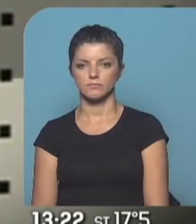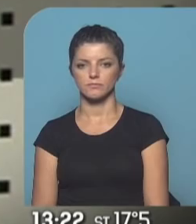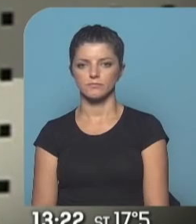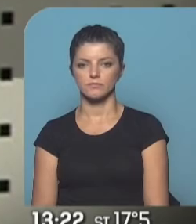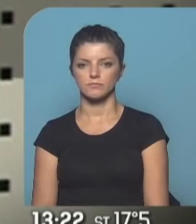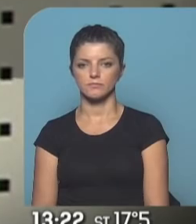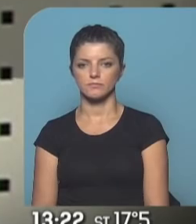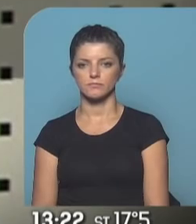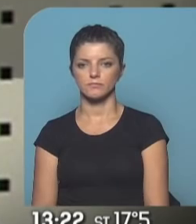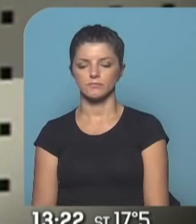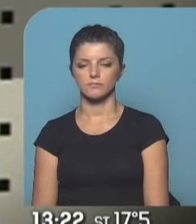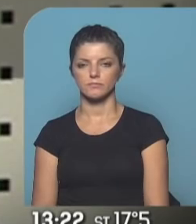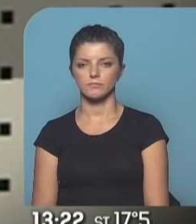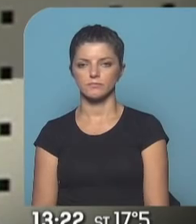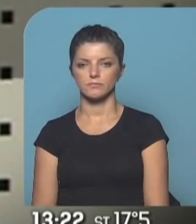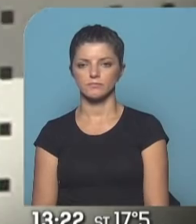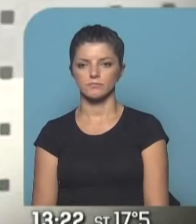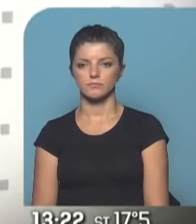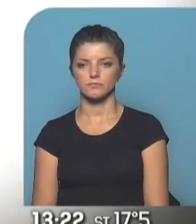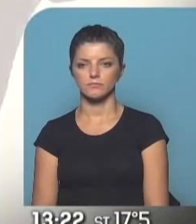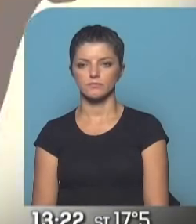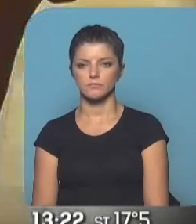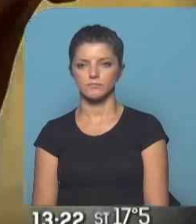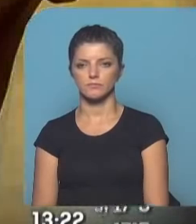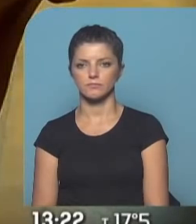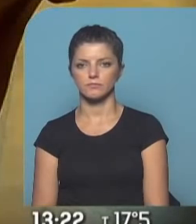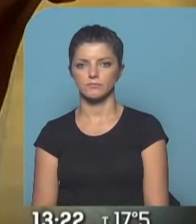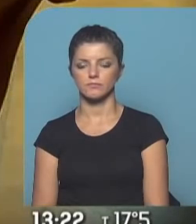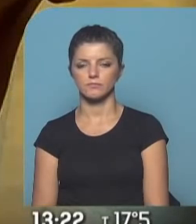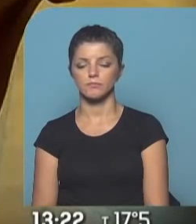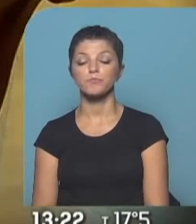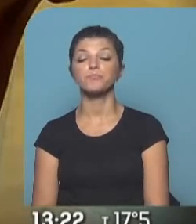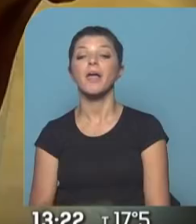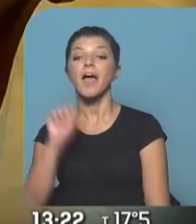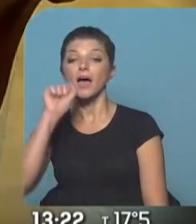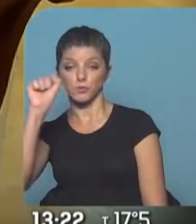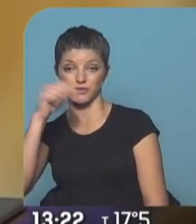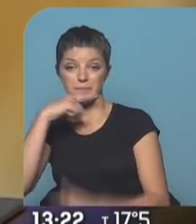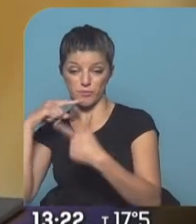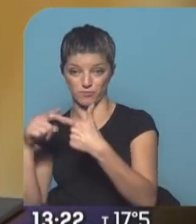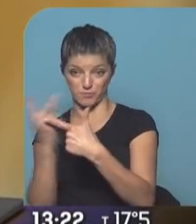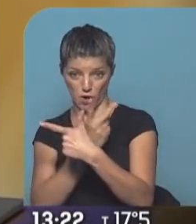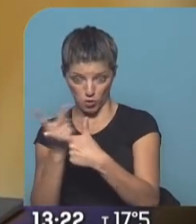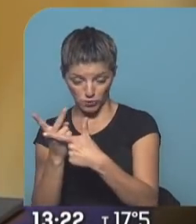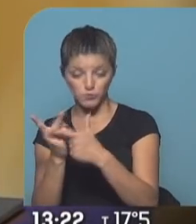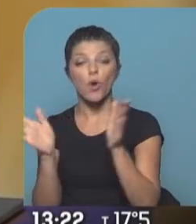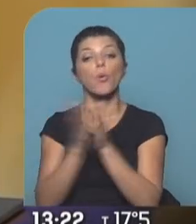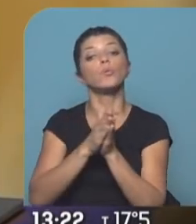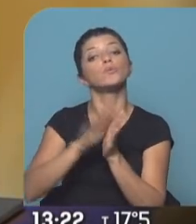в области контроля над вооружениями. Rusia y Bielorrusia forman parte, junto a